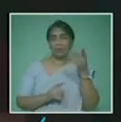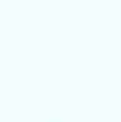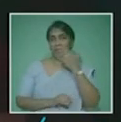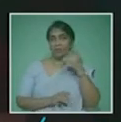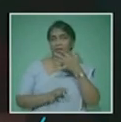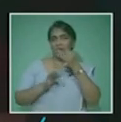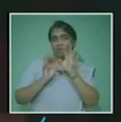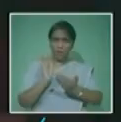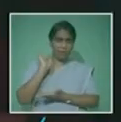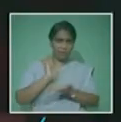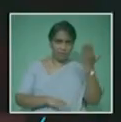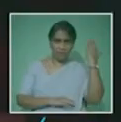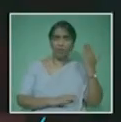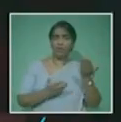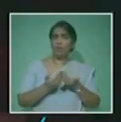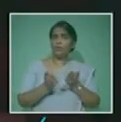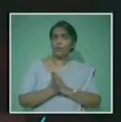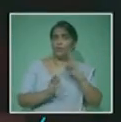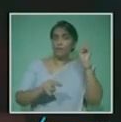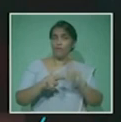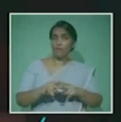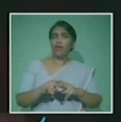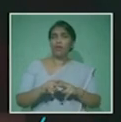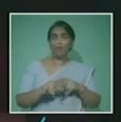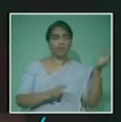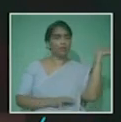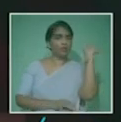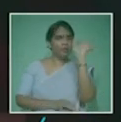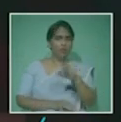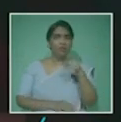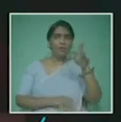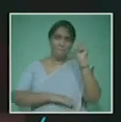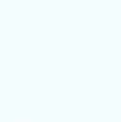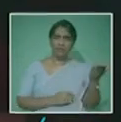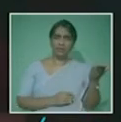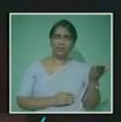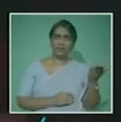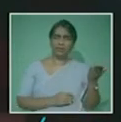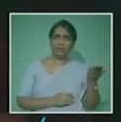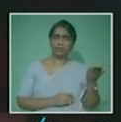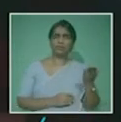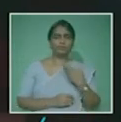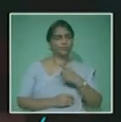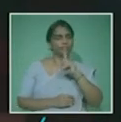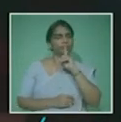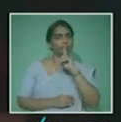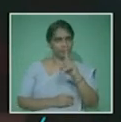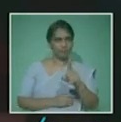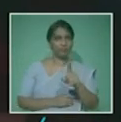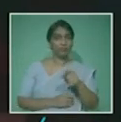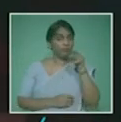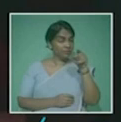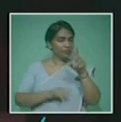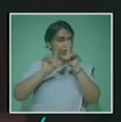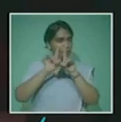මේ මතය නිර්මාණය කරන්න යනවා මේ තමන්ගේ ගජ මිතුරෙක්ව ඔය තනතුරට දාගන්න කරන කුමන්ත්‍රණයනේ එකක් මම කියන්න කැමතියි ඔන්න